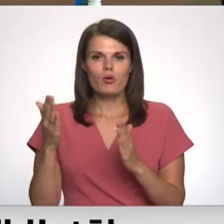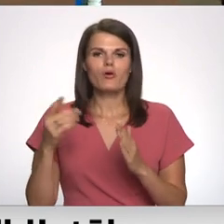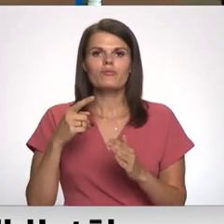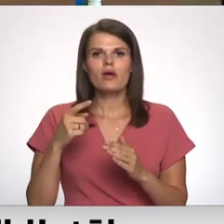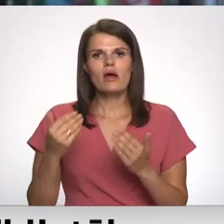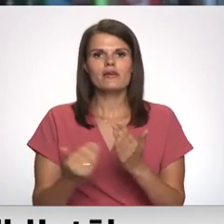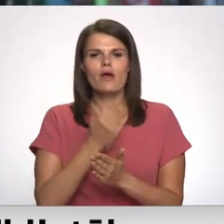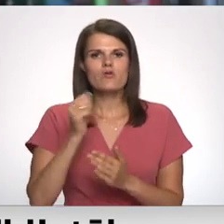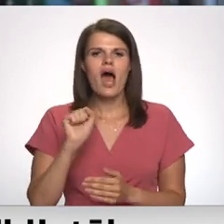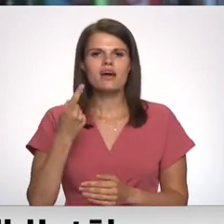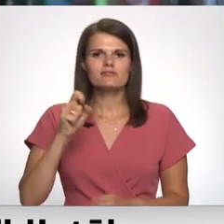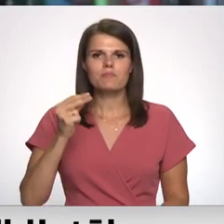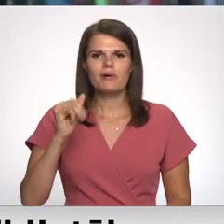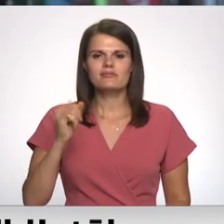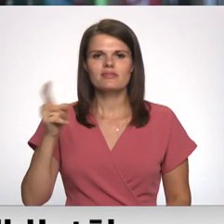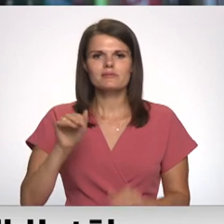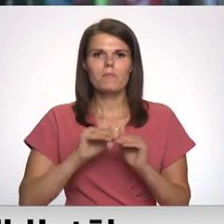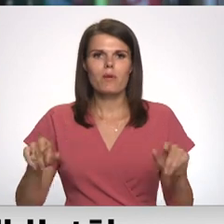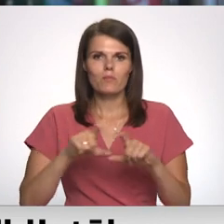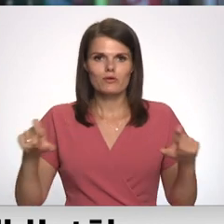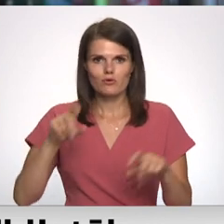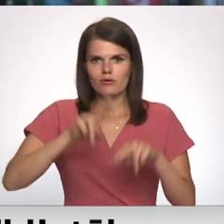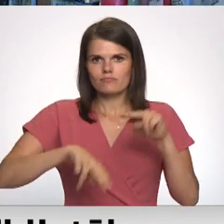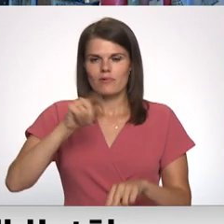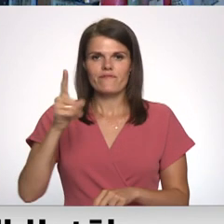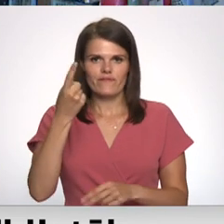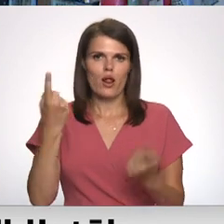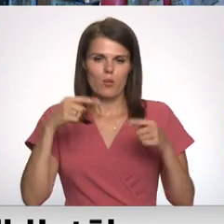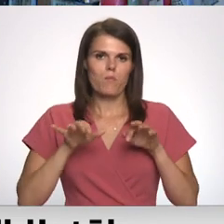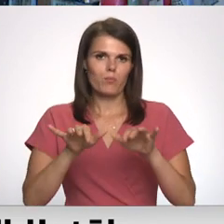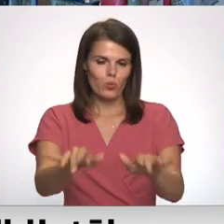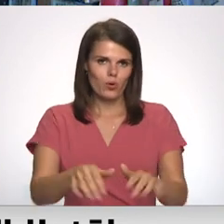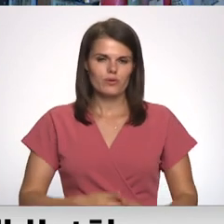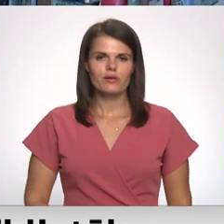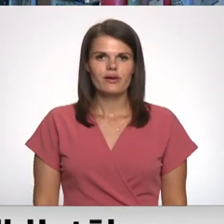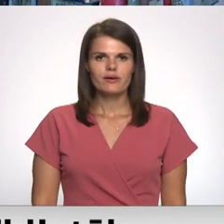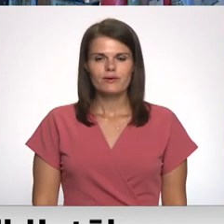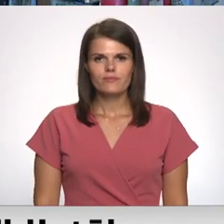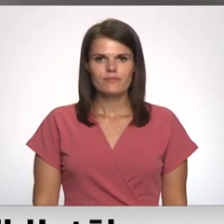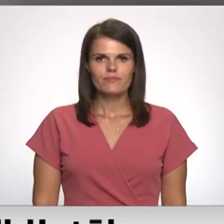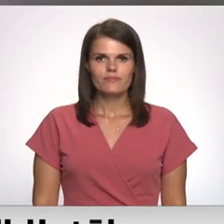jaunajā Aspazijas pamatskolā, kuras būvniecība gan vēl tikai notiek. Madara Līcīte, Ingūts Graudiņš, Latvijas televīzija.